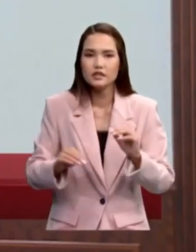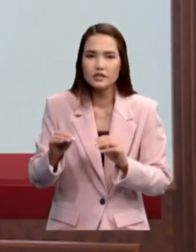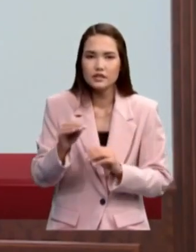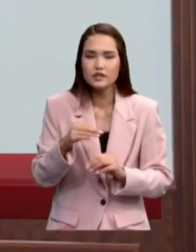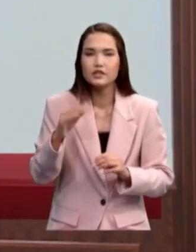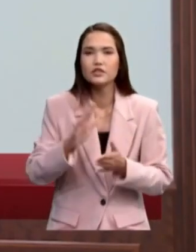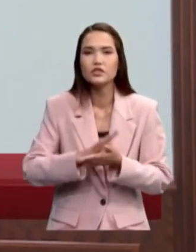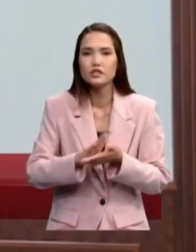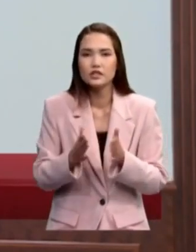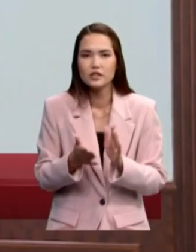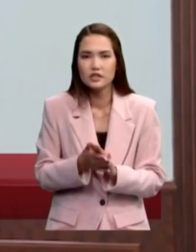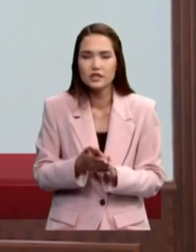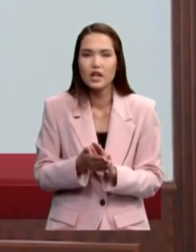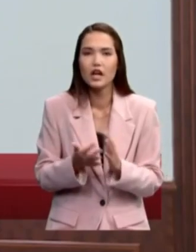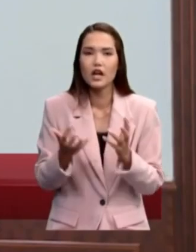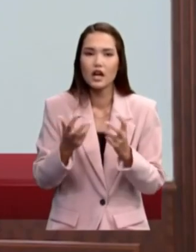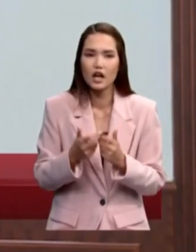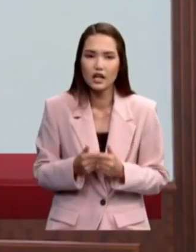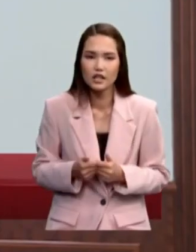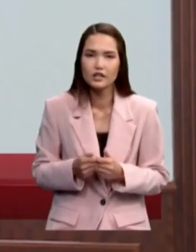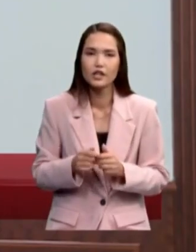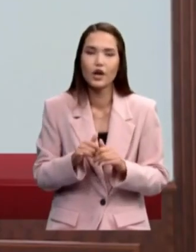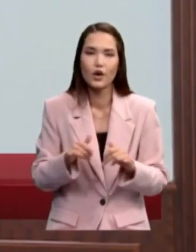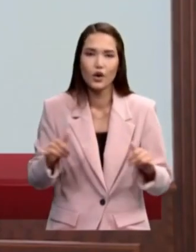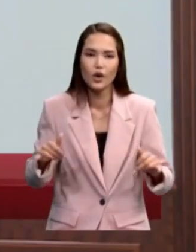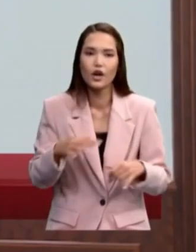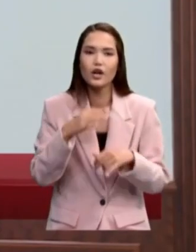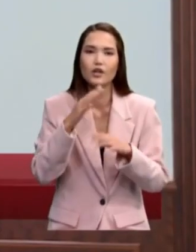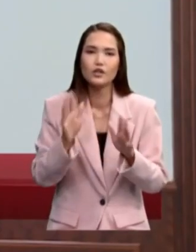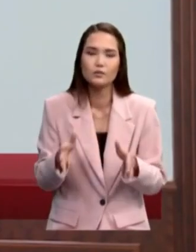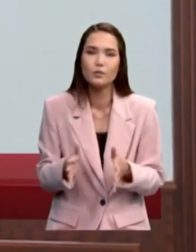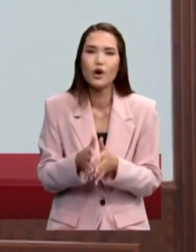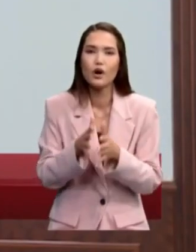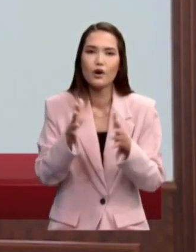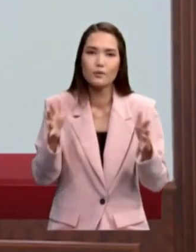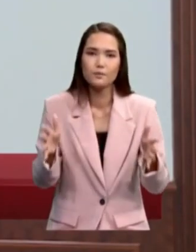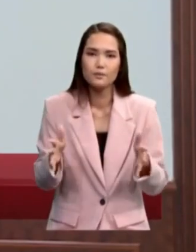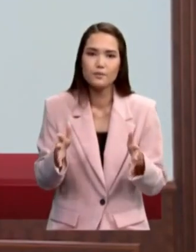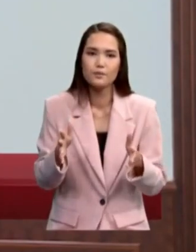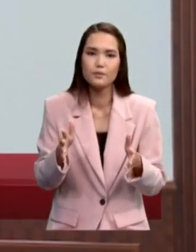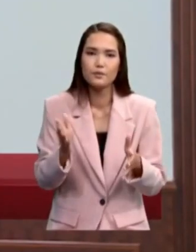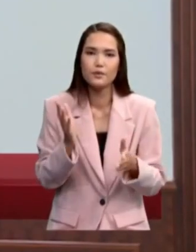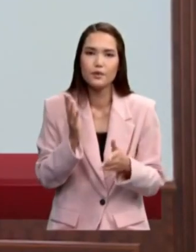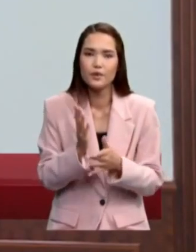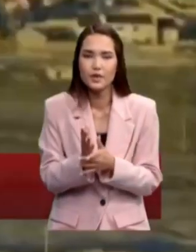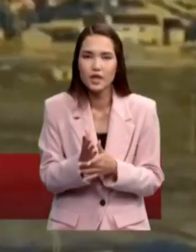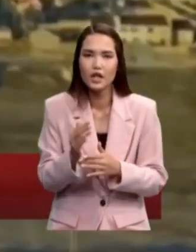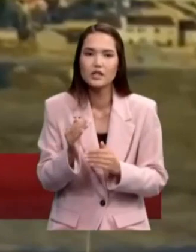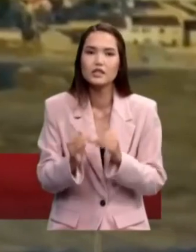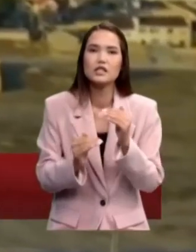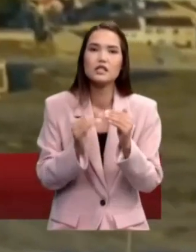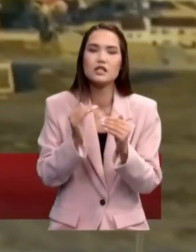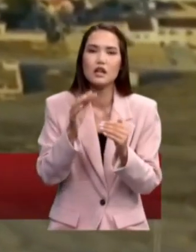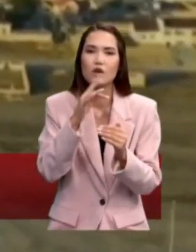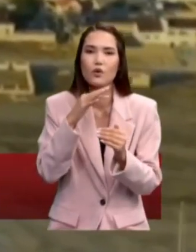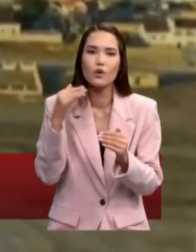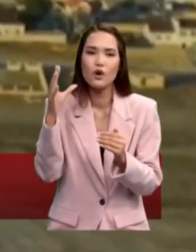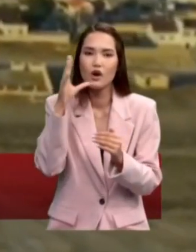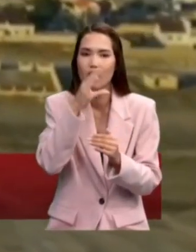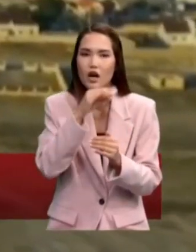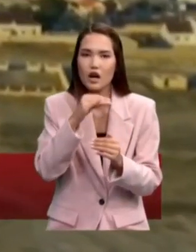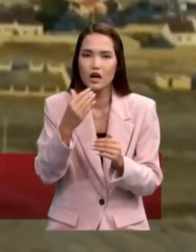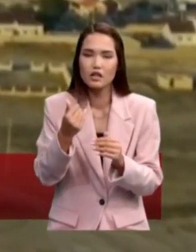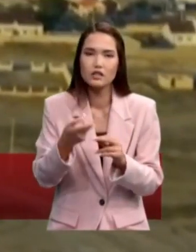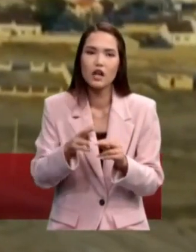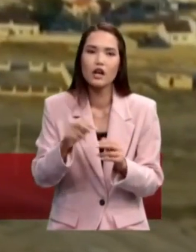салықтары, шығармашылықтардан бәрі осы жергілікті бюджетке үлкен манағы жәрдем көрсетеді деп есептеймін. Қазпетродрилинг